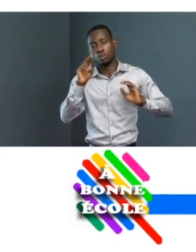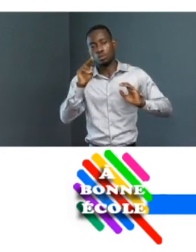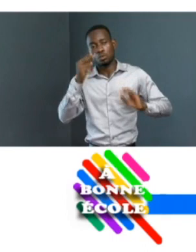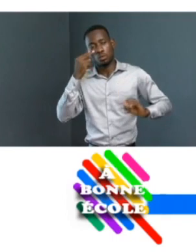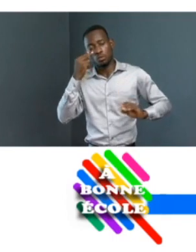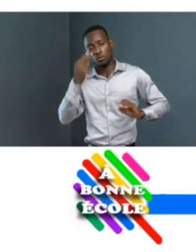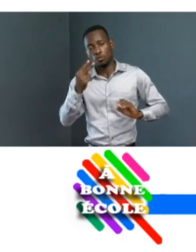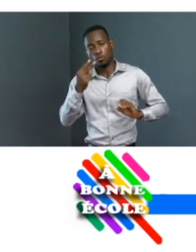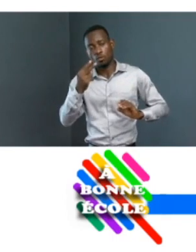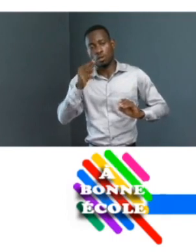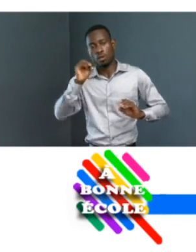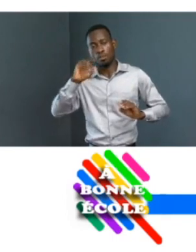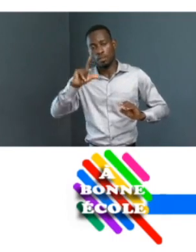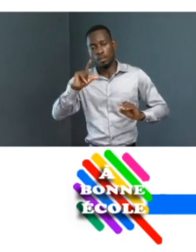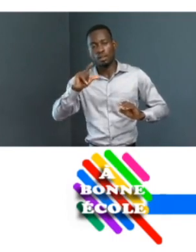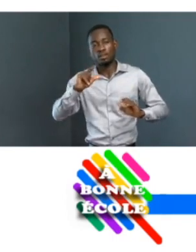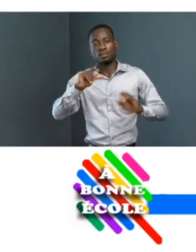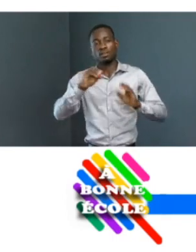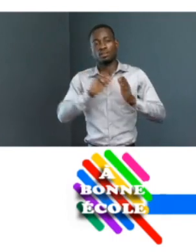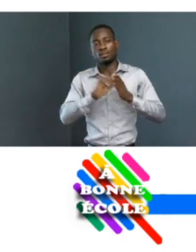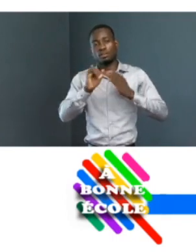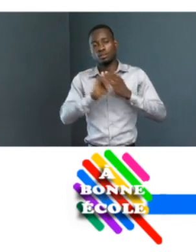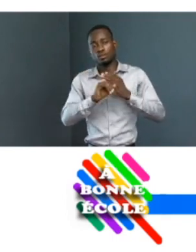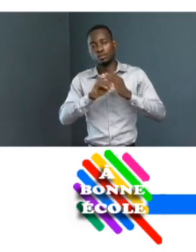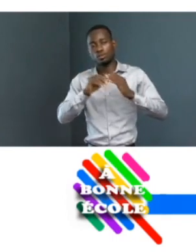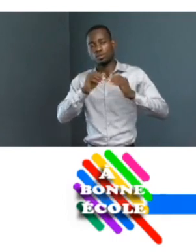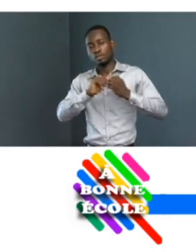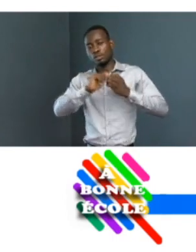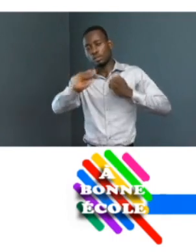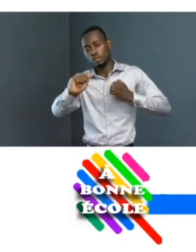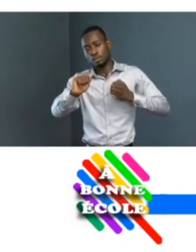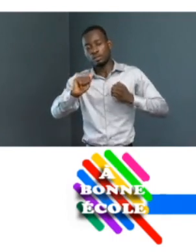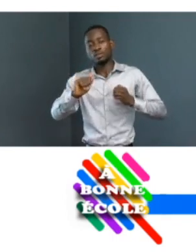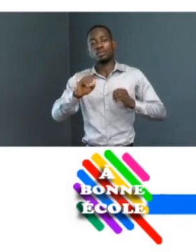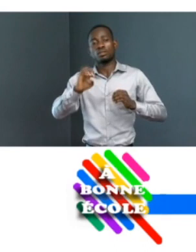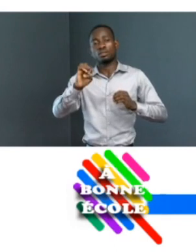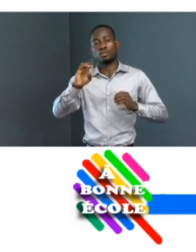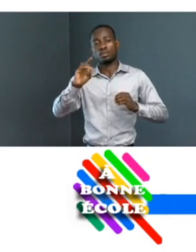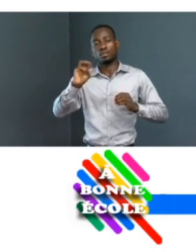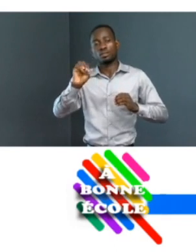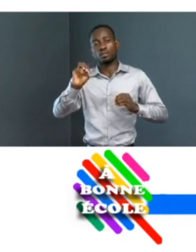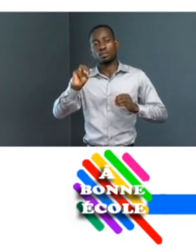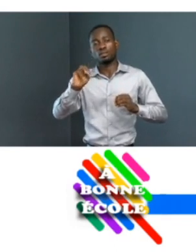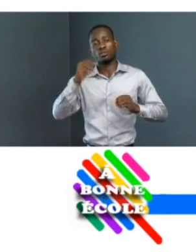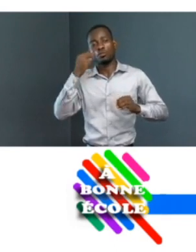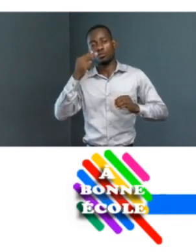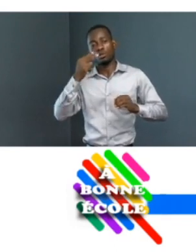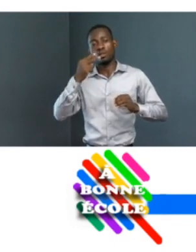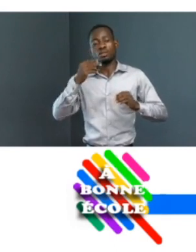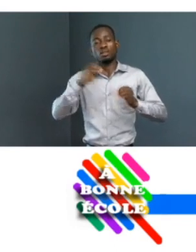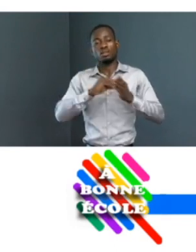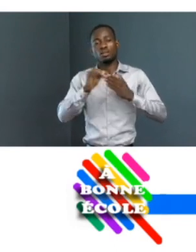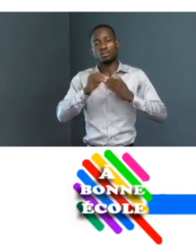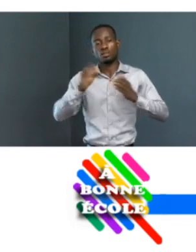voit mal les objets éloignés. Edem voit mal les objets rapprochés. Donc, on demande